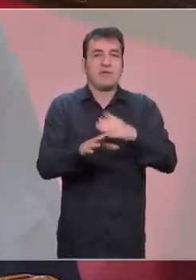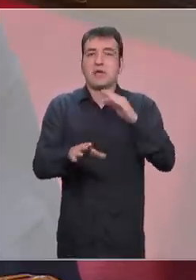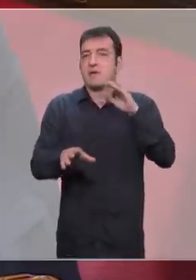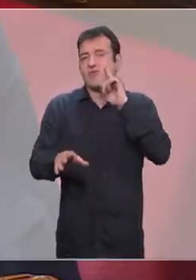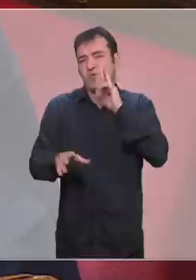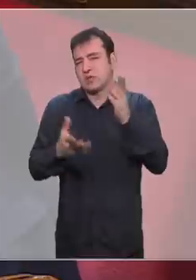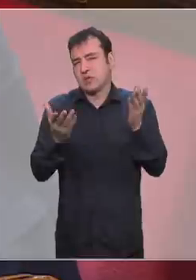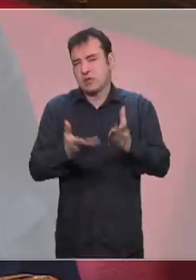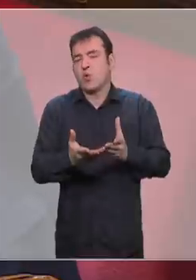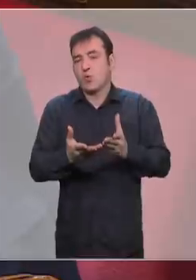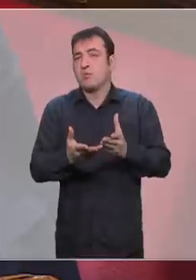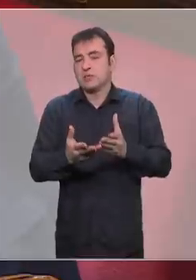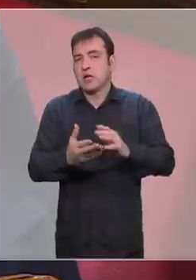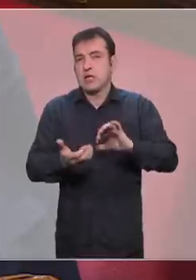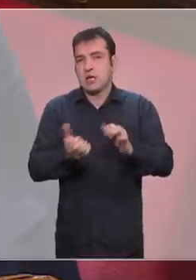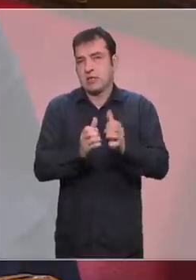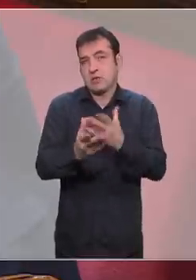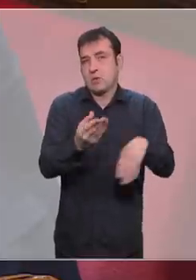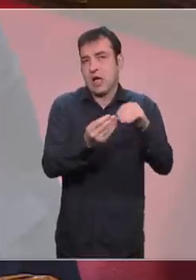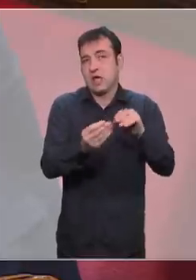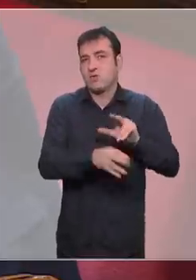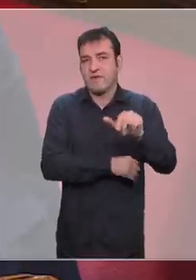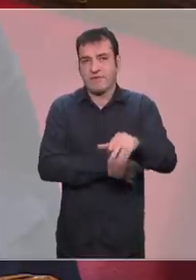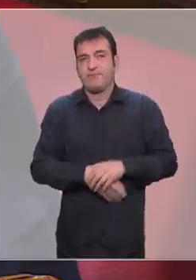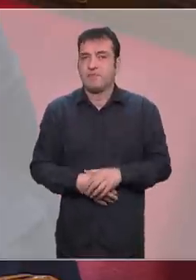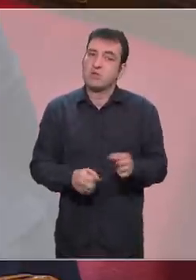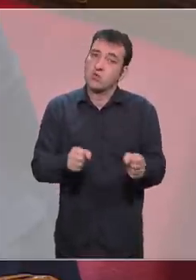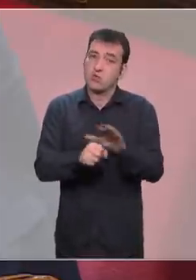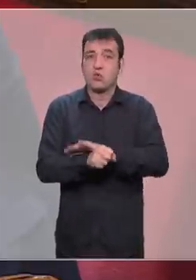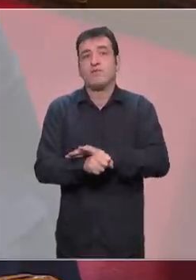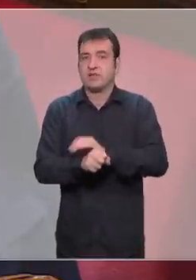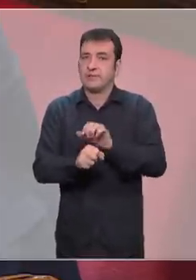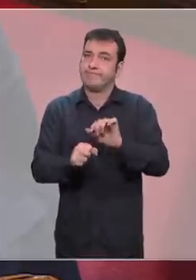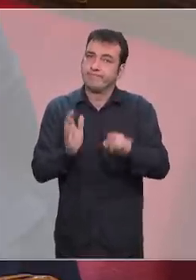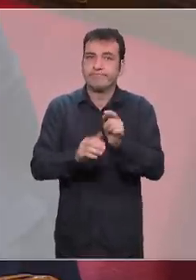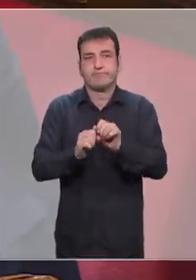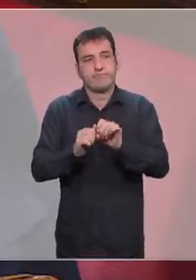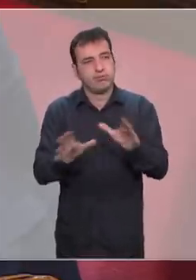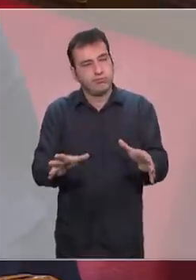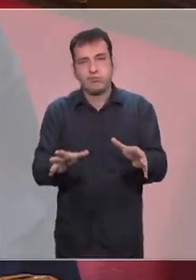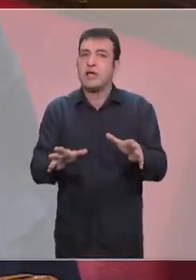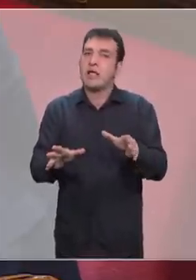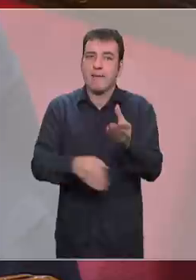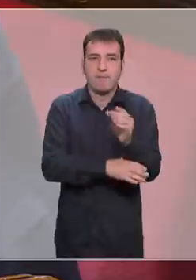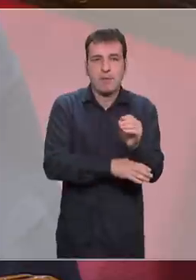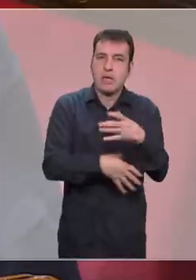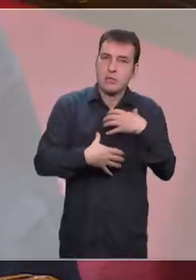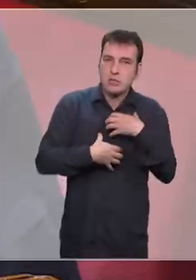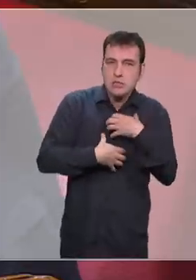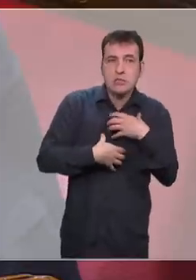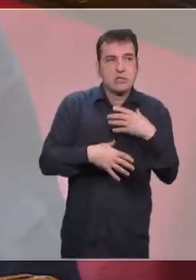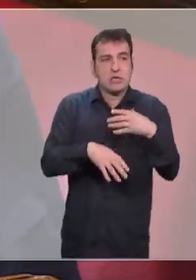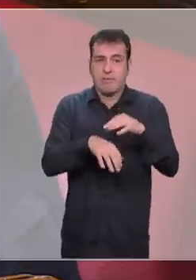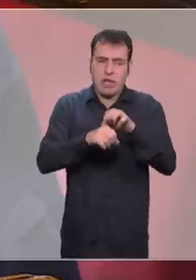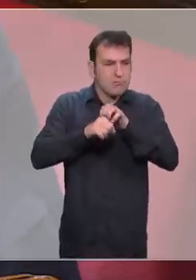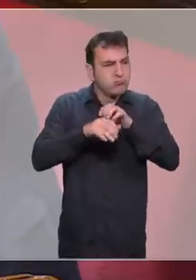pression supplémentaire. Car à la reprise du Covid s'ajoute une épidémie de bronchiolite, la plus élevée